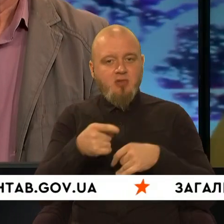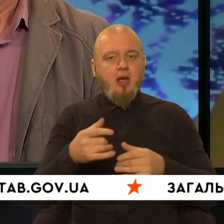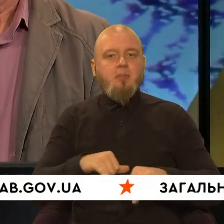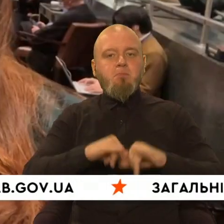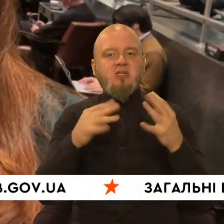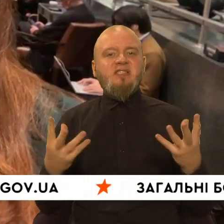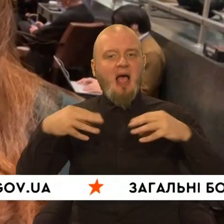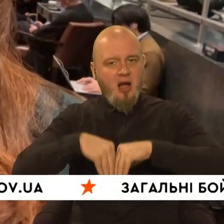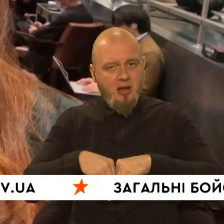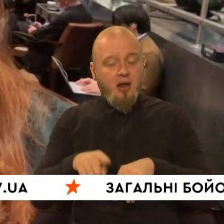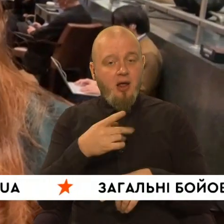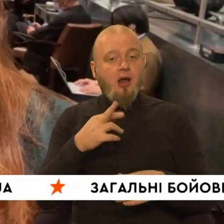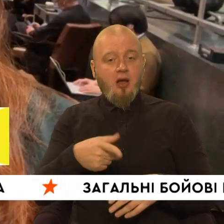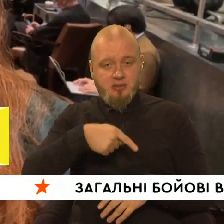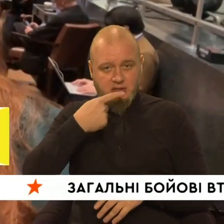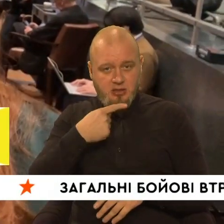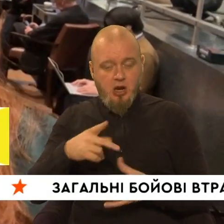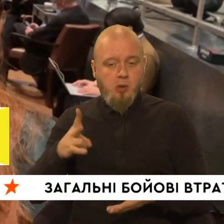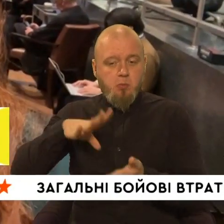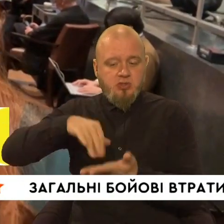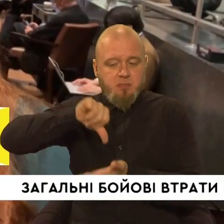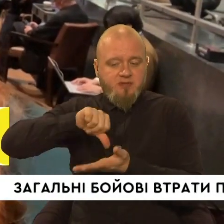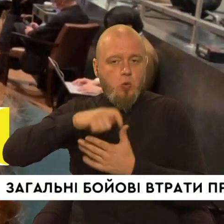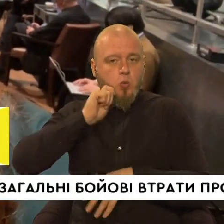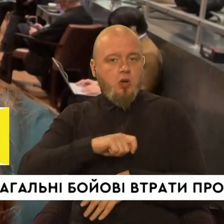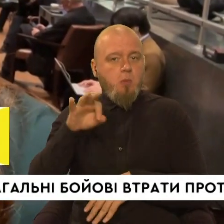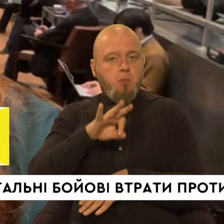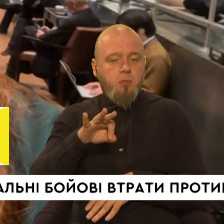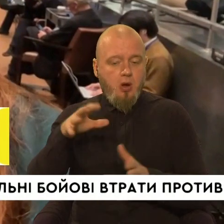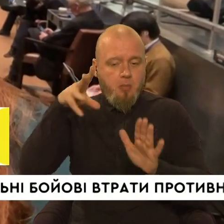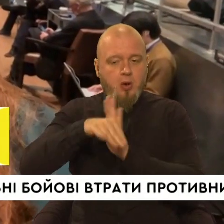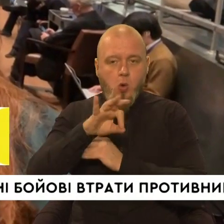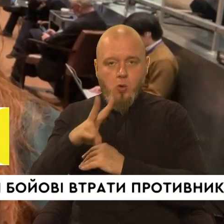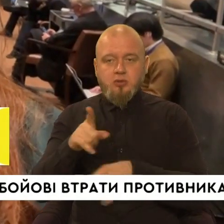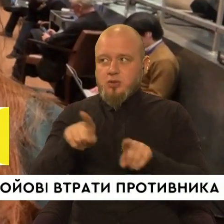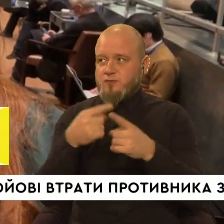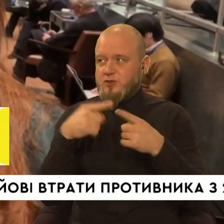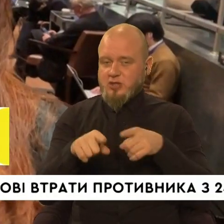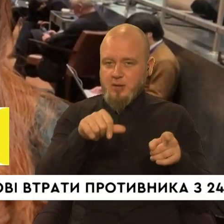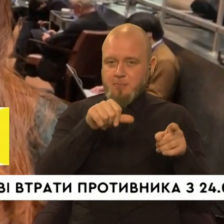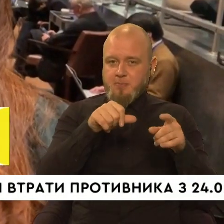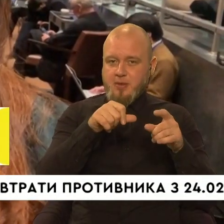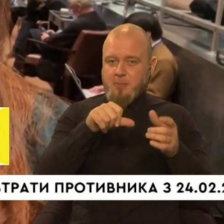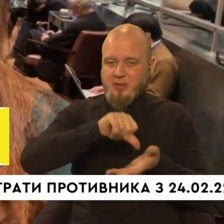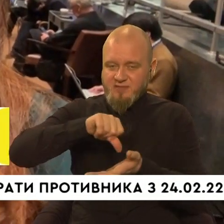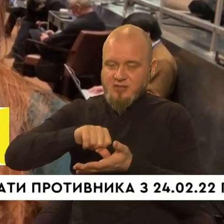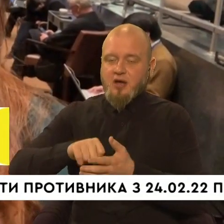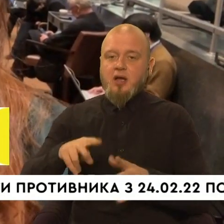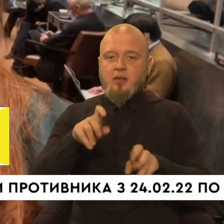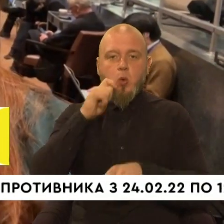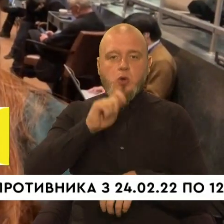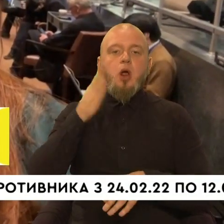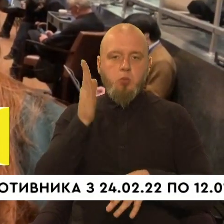і але як зазначають і постійному представництві України при ООН, і також в інших представництвах, тема України буде